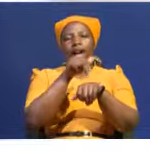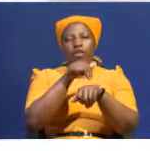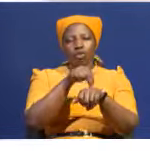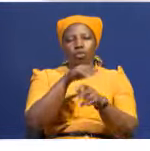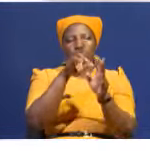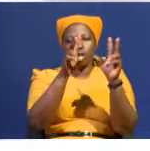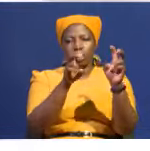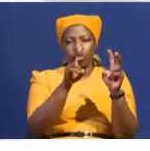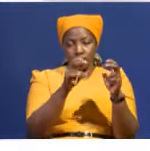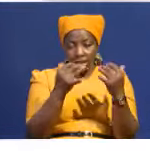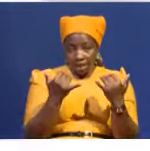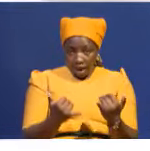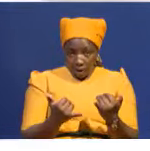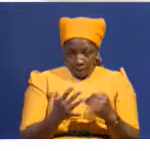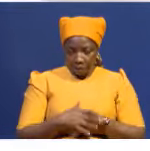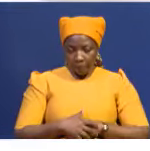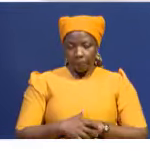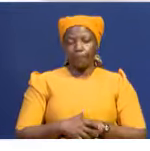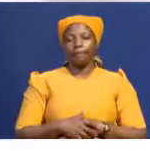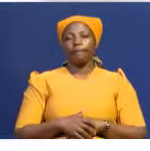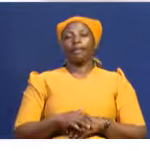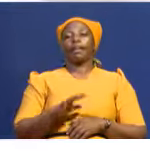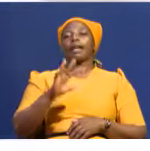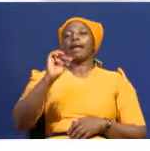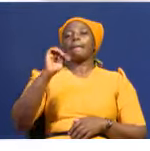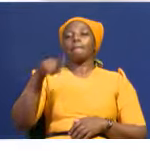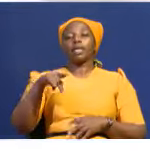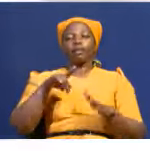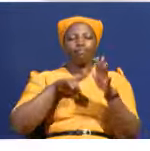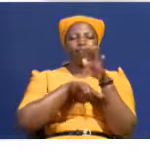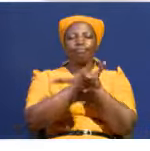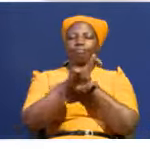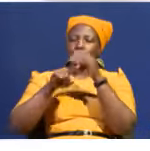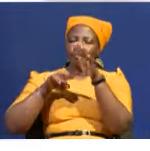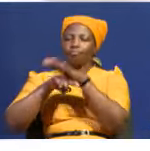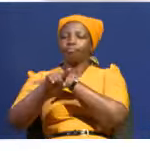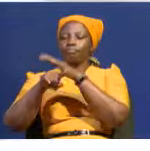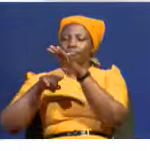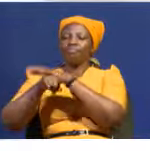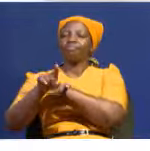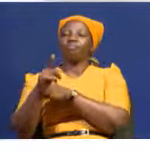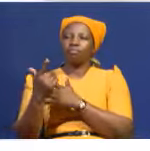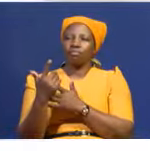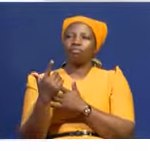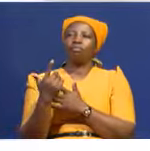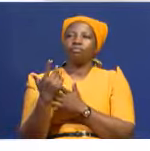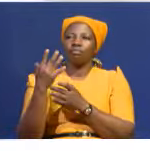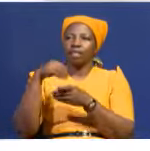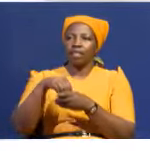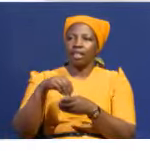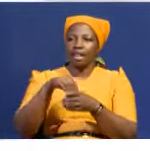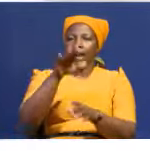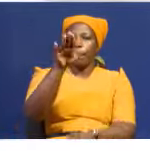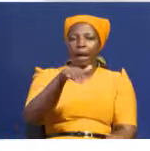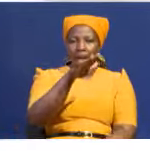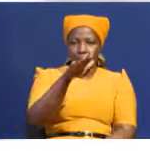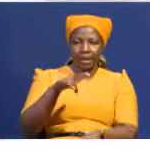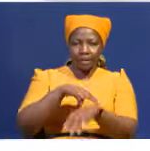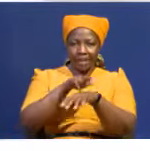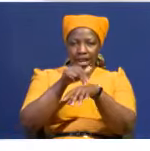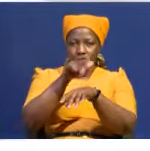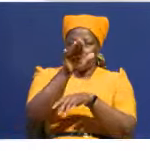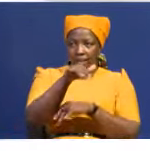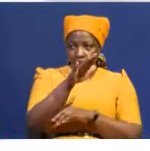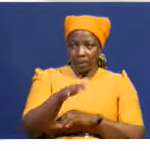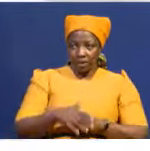wanafika wanaingia katika eneo hili la bunge la kitaifa ama